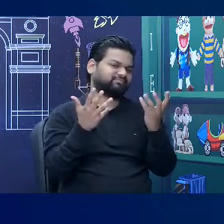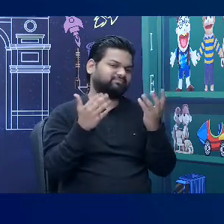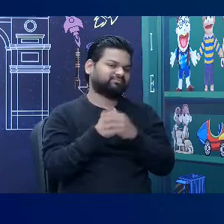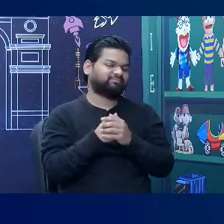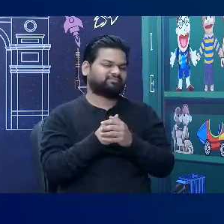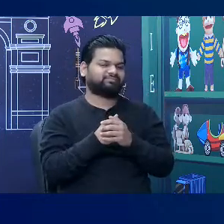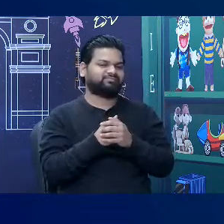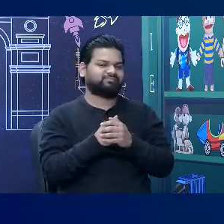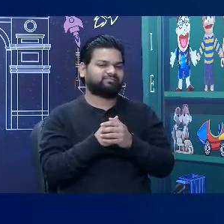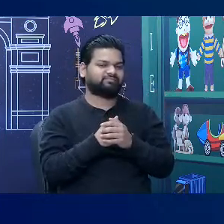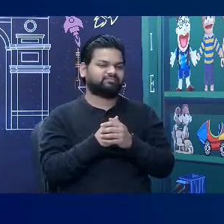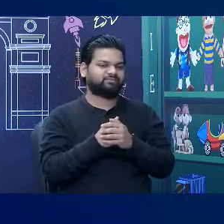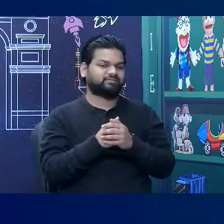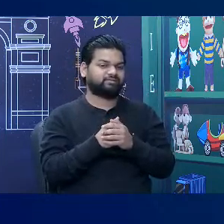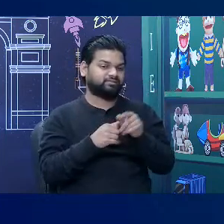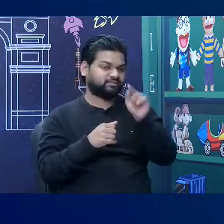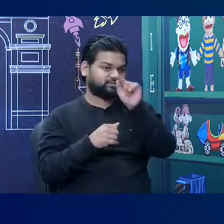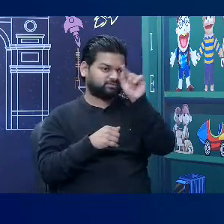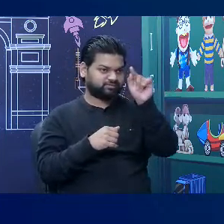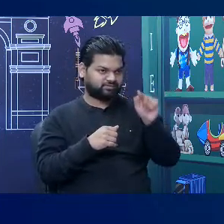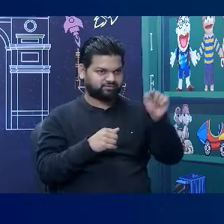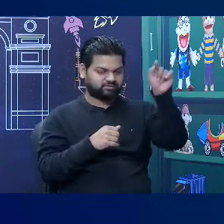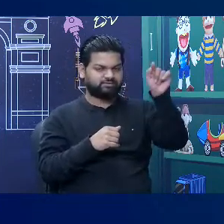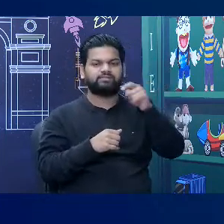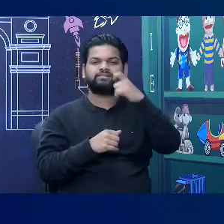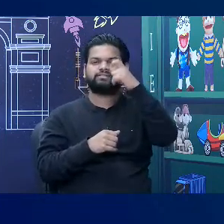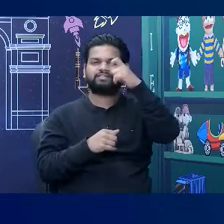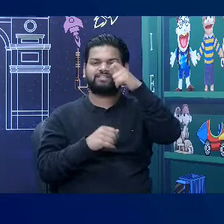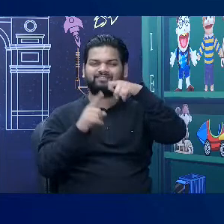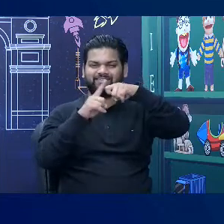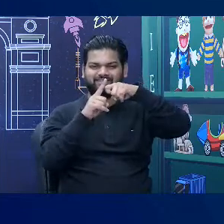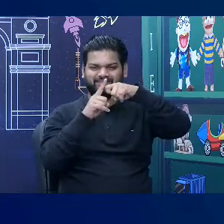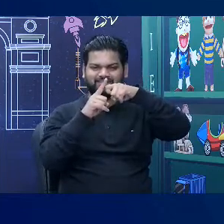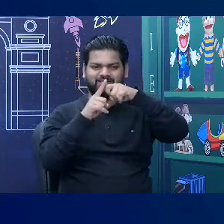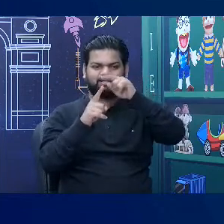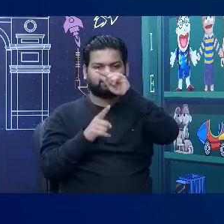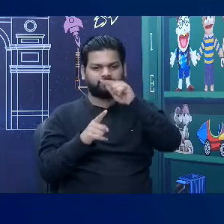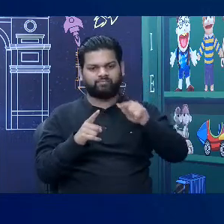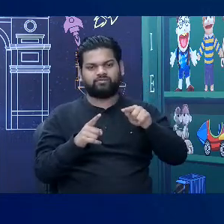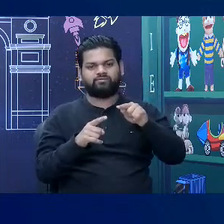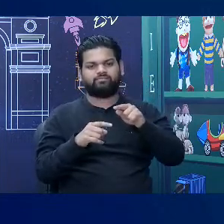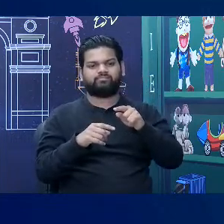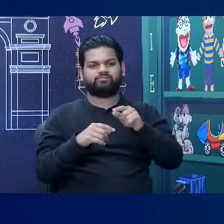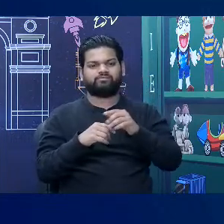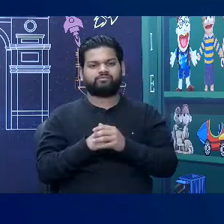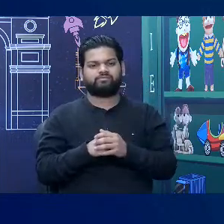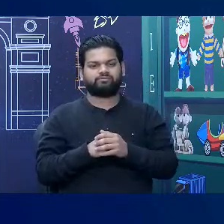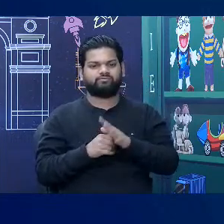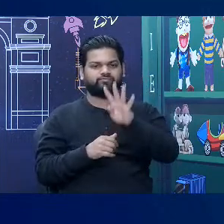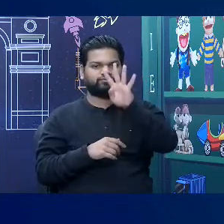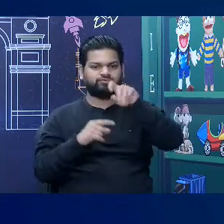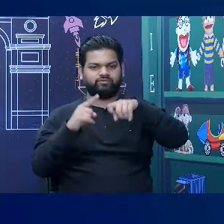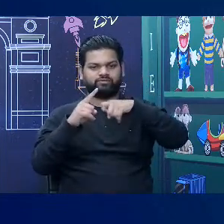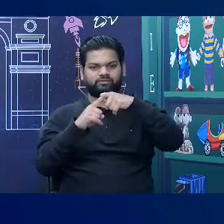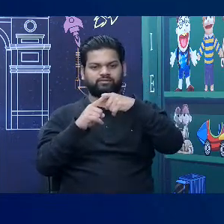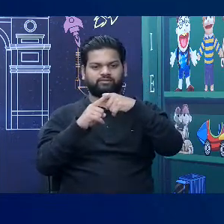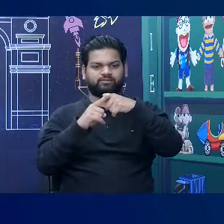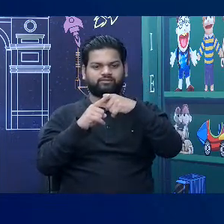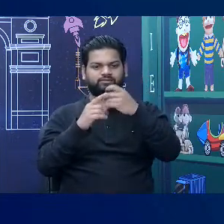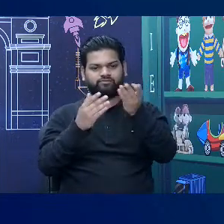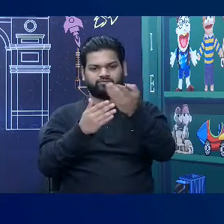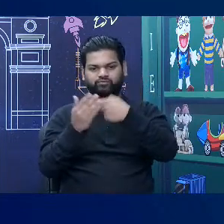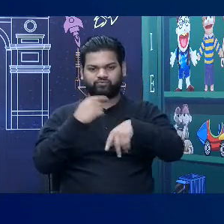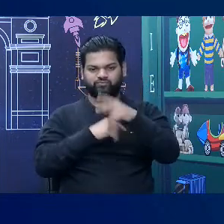अभी निकाला, कितना था? √7 इंटू k. और CA कितना था? 4 इंटू